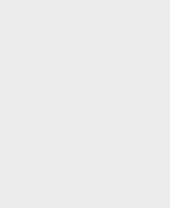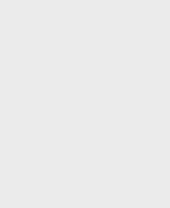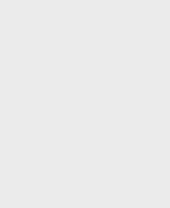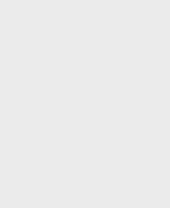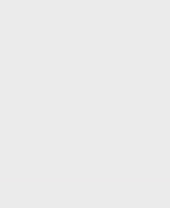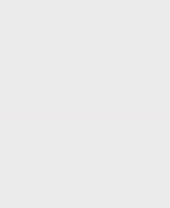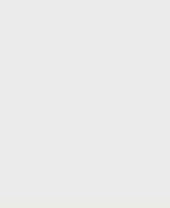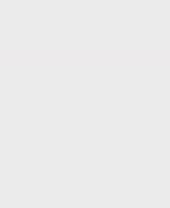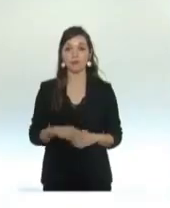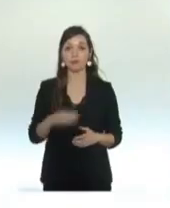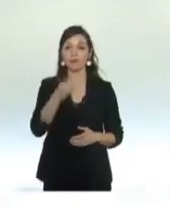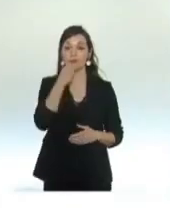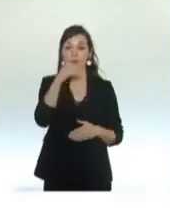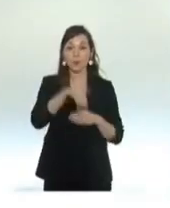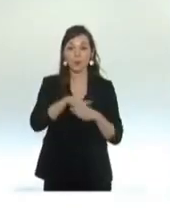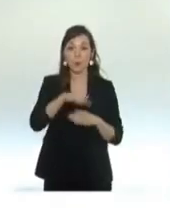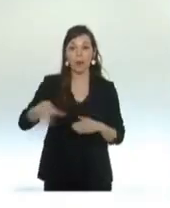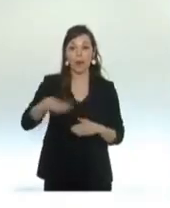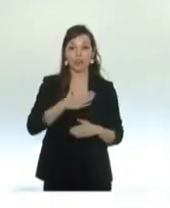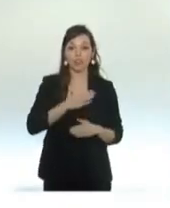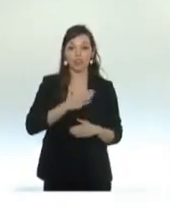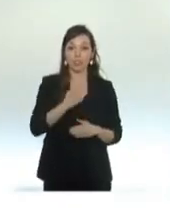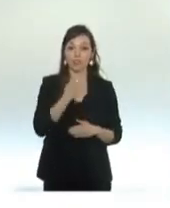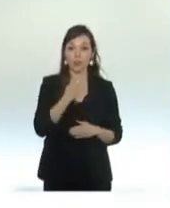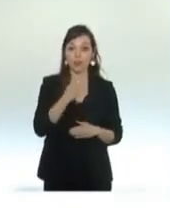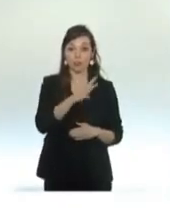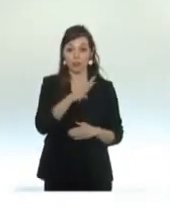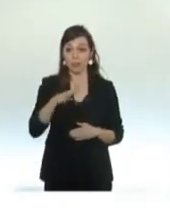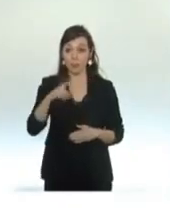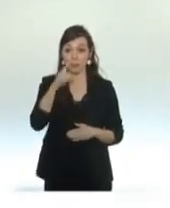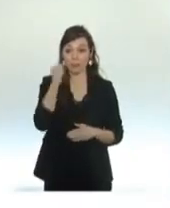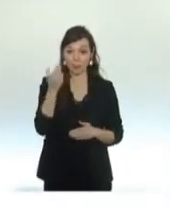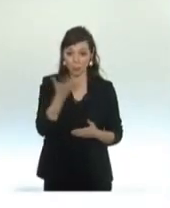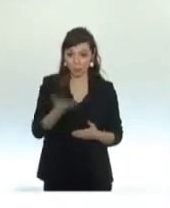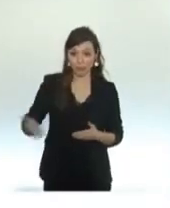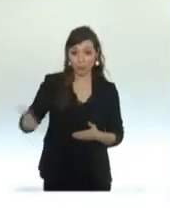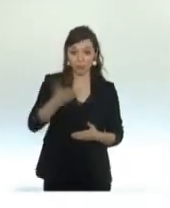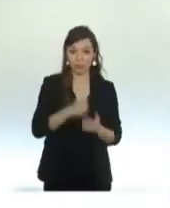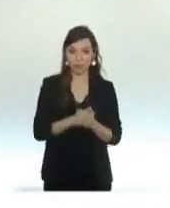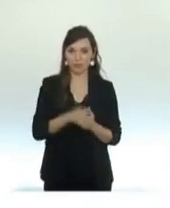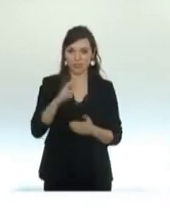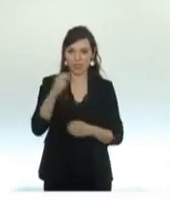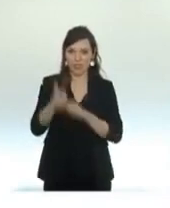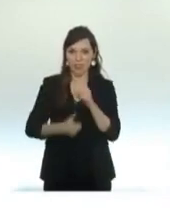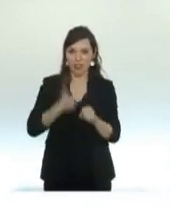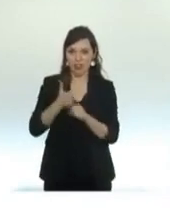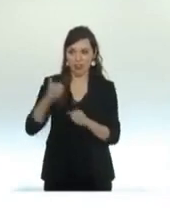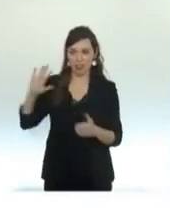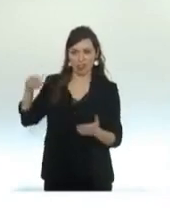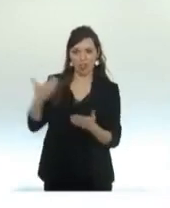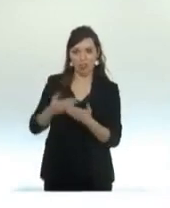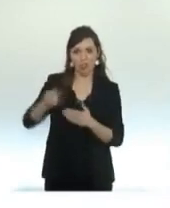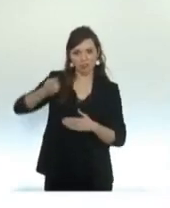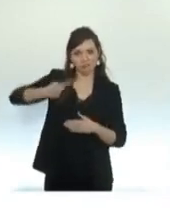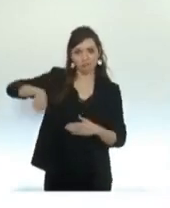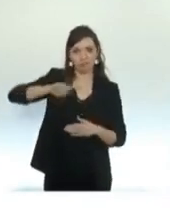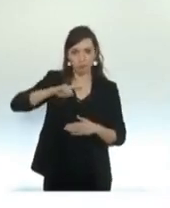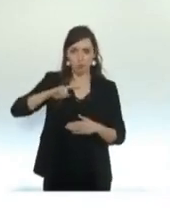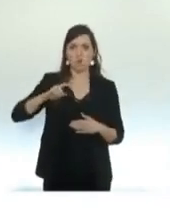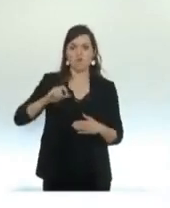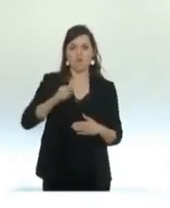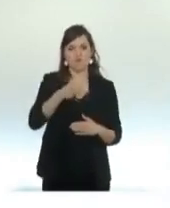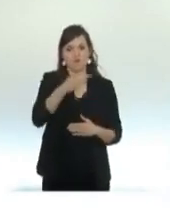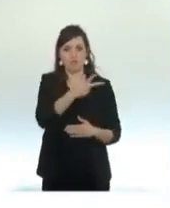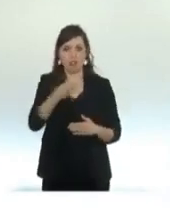correctement leur boulot selon les données disponibles sur data.gov en effet le jour de la loocation de Castex on était à